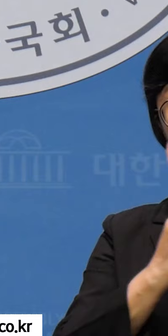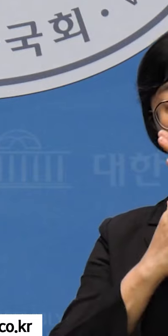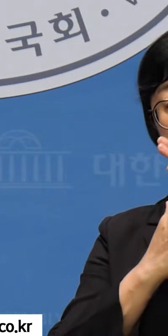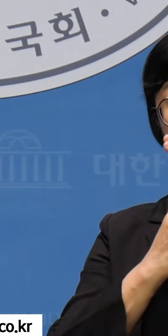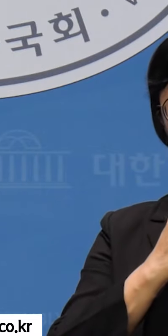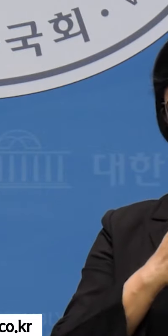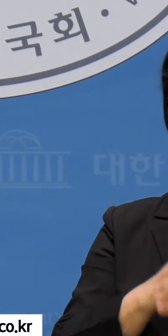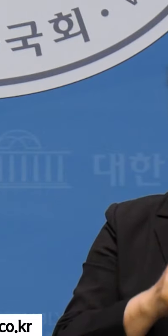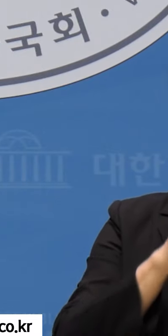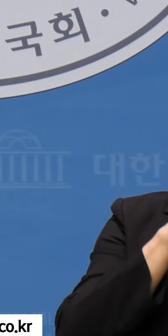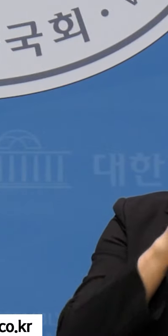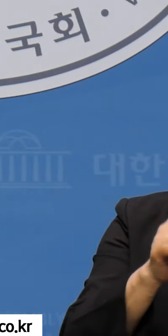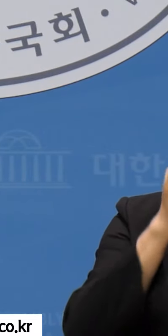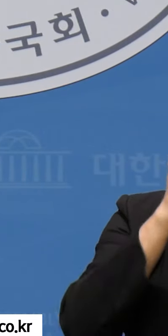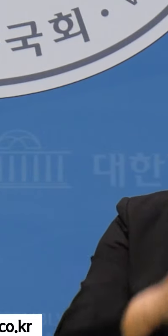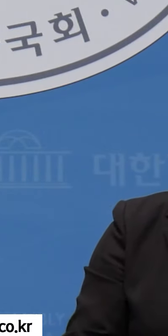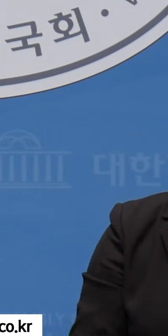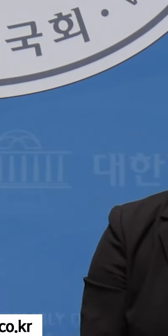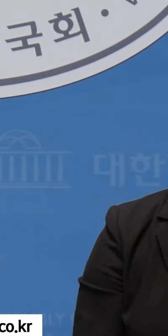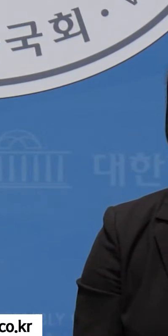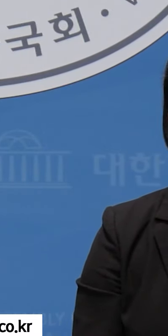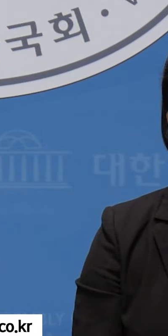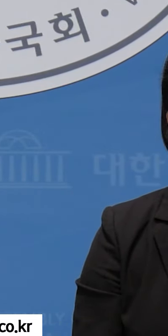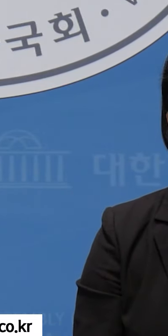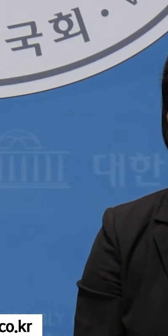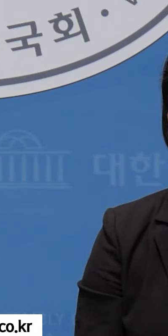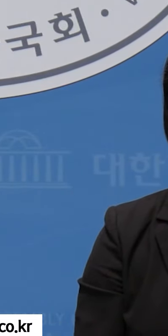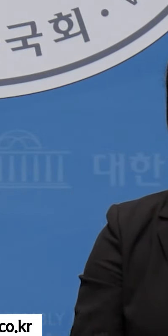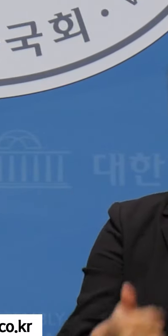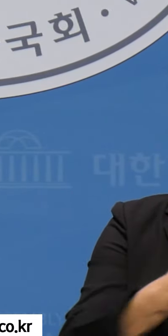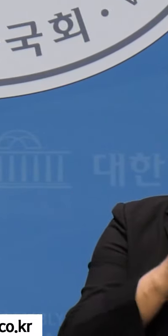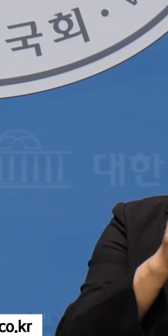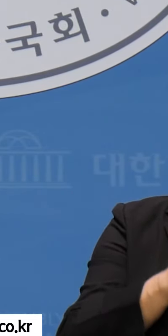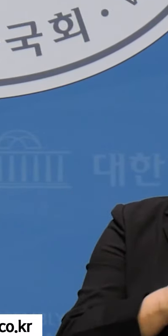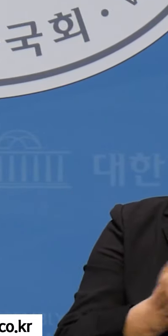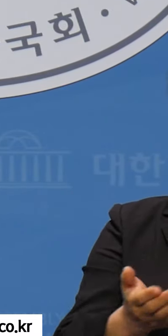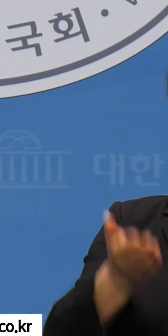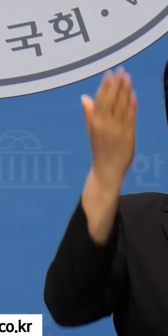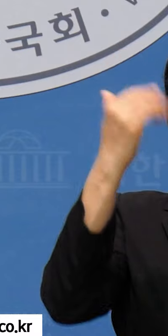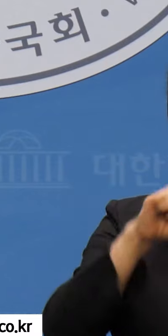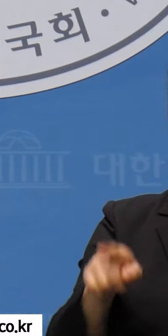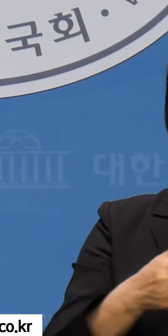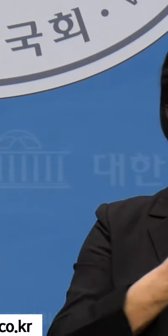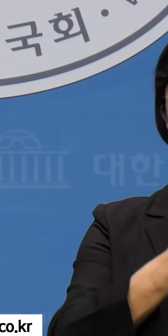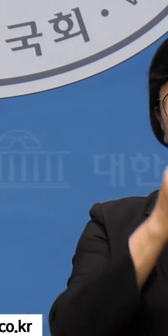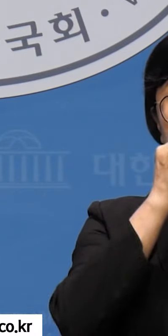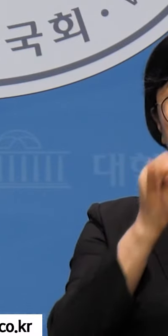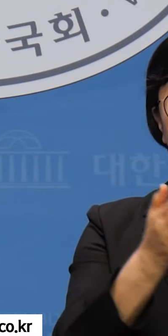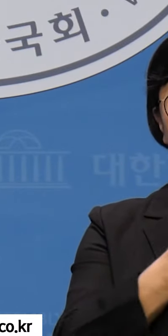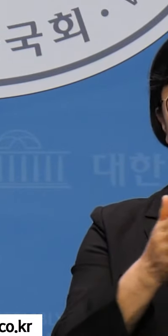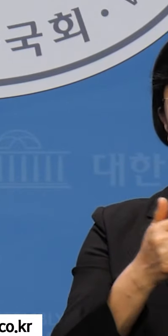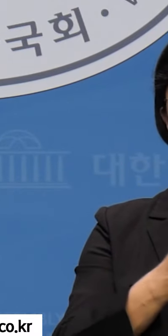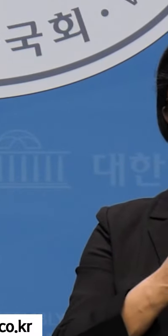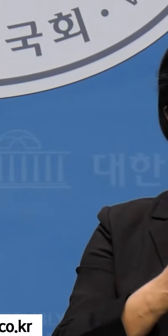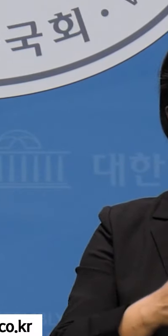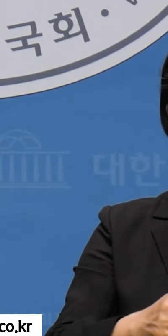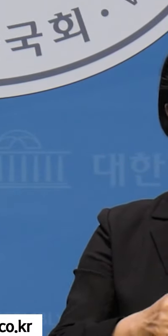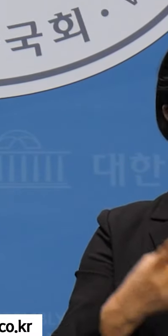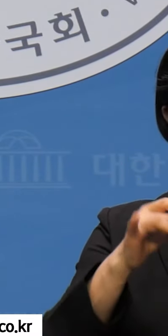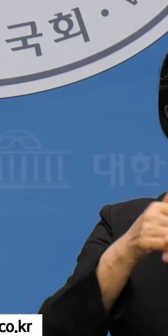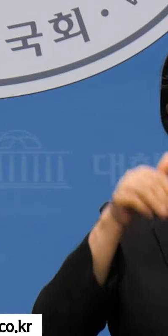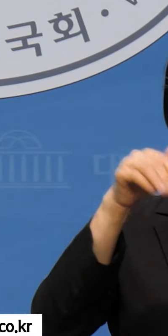판결을 내려버리기도 했다. 수기총은 우리의 제안이 다가오는